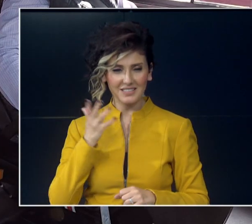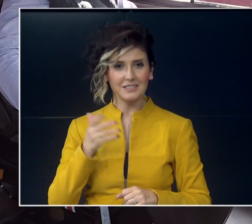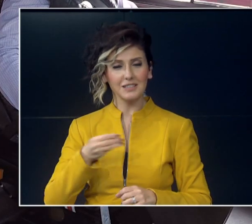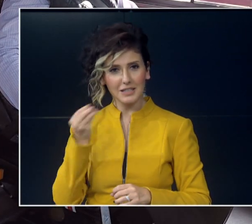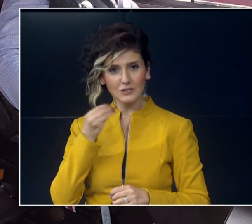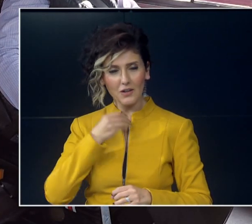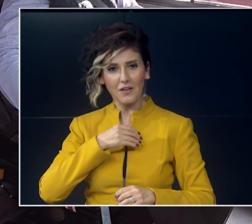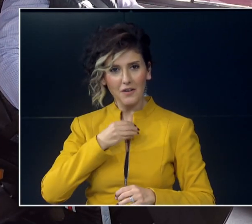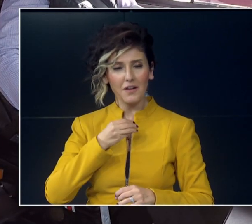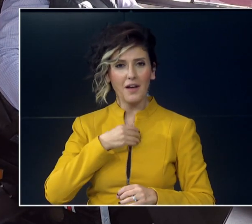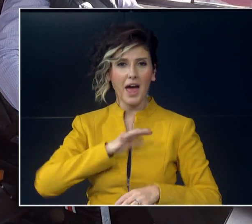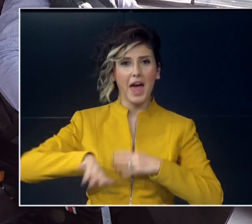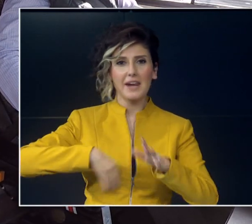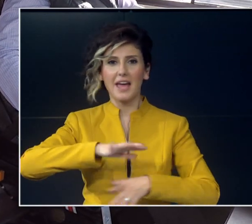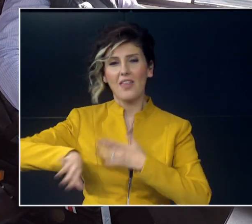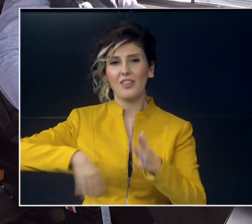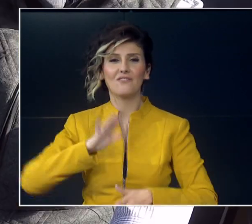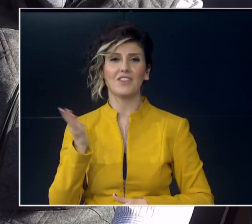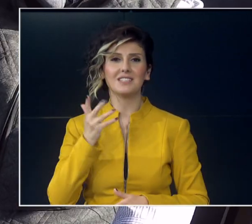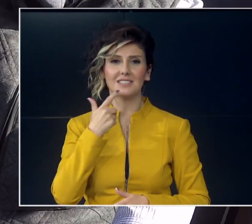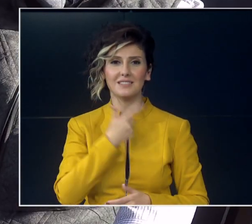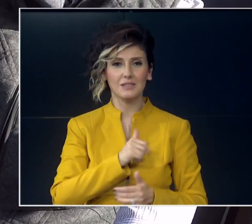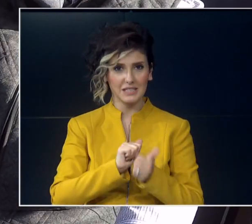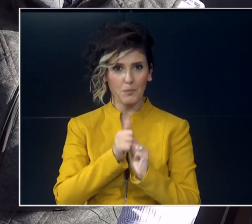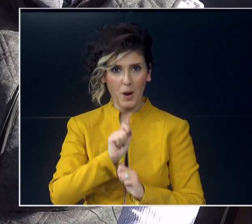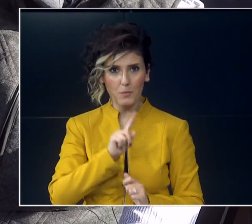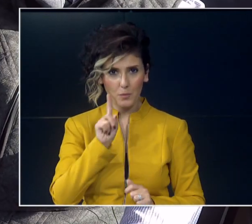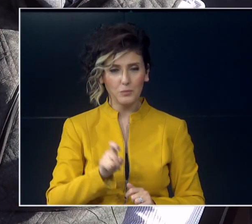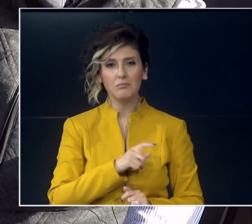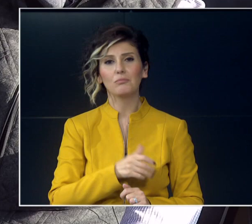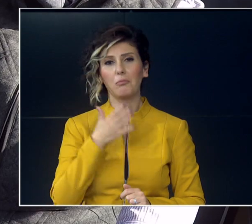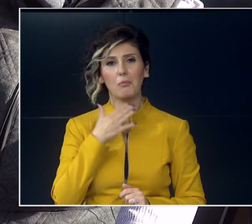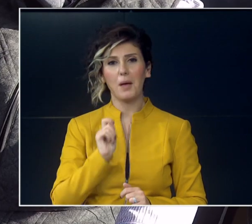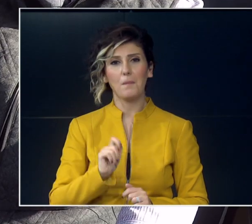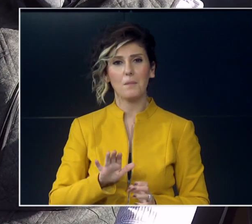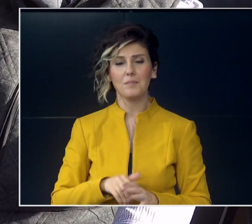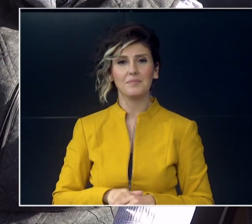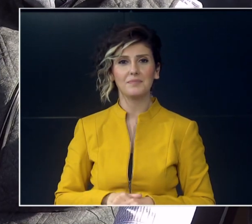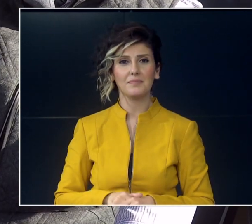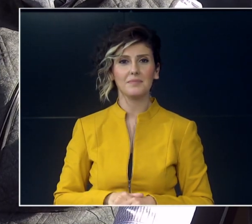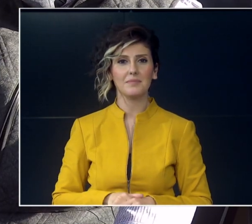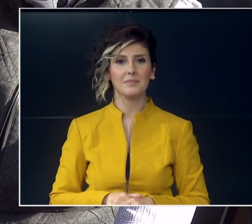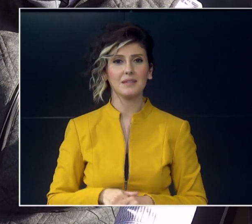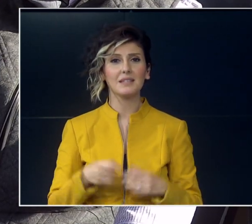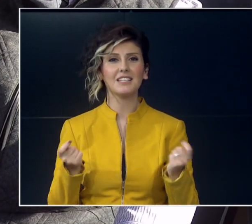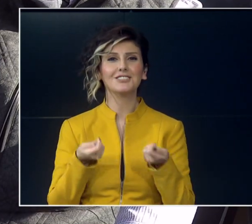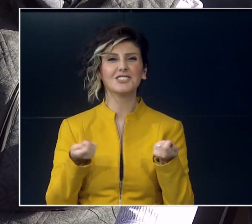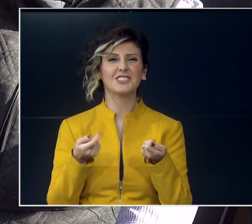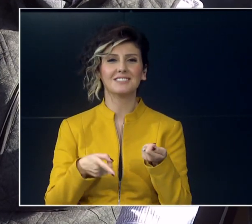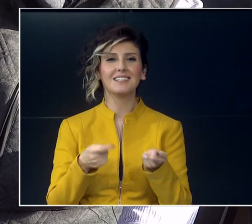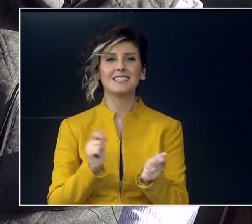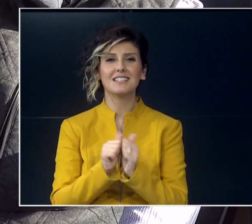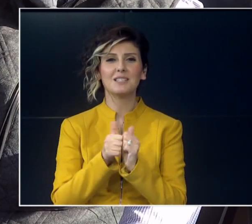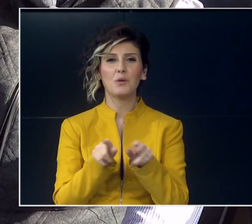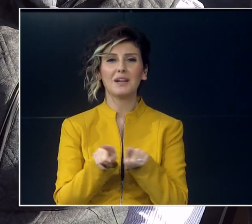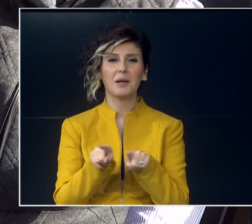Sürekli hareket olunca, hareket olduğu spor, için. Spor yapıyor musun? Yok. Ama benim iş spordur. Doğru.